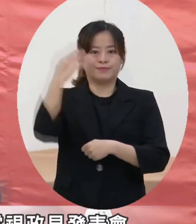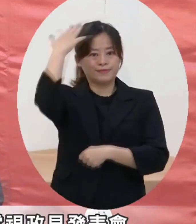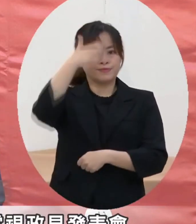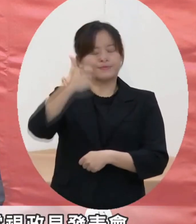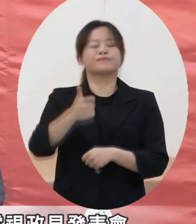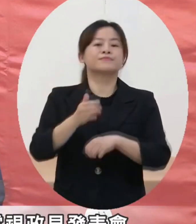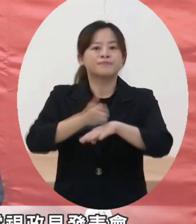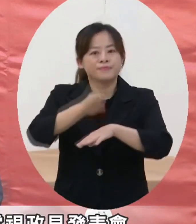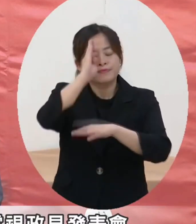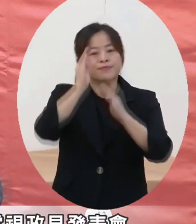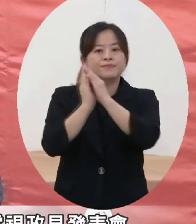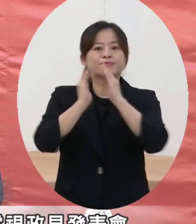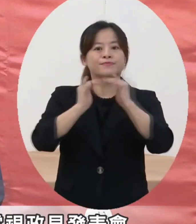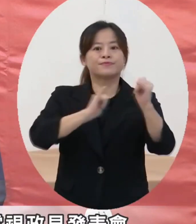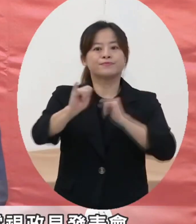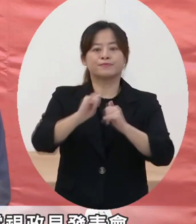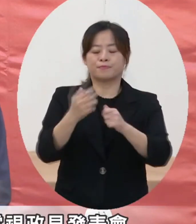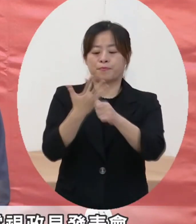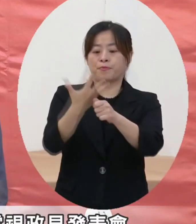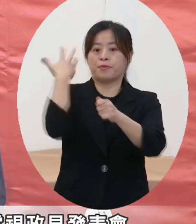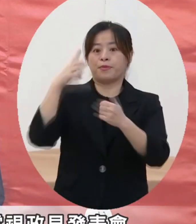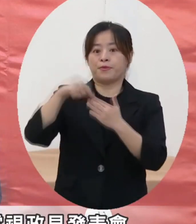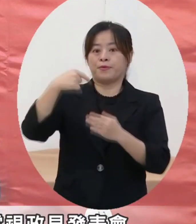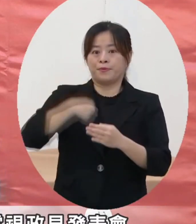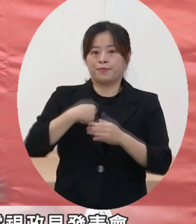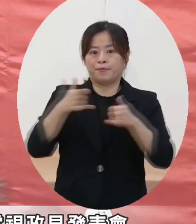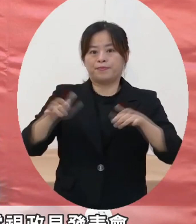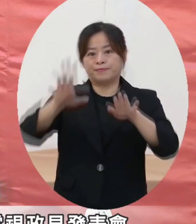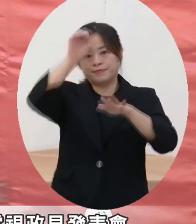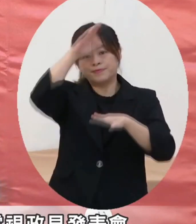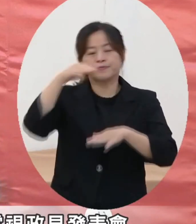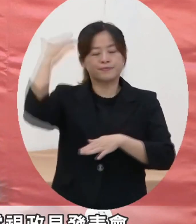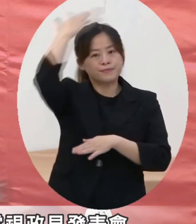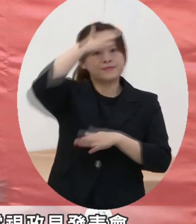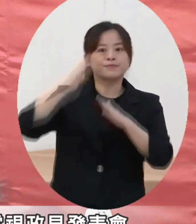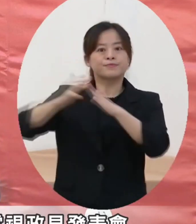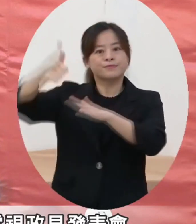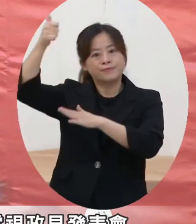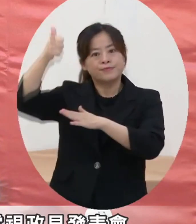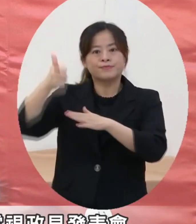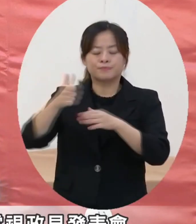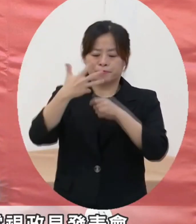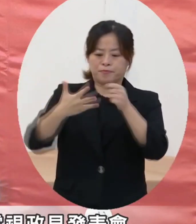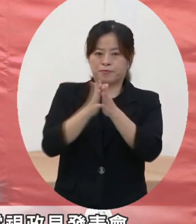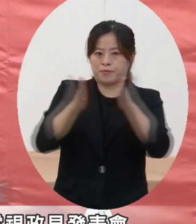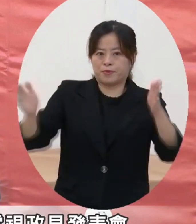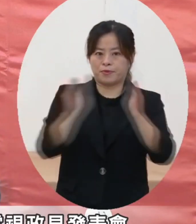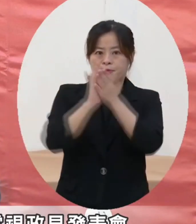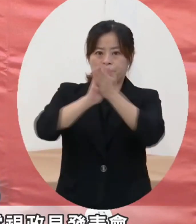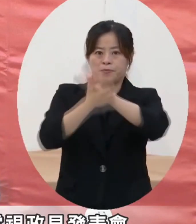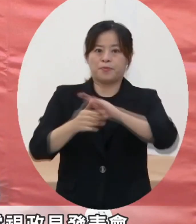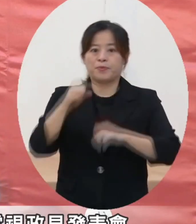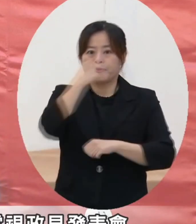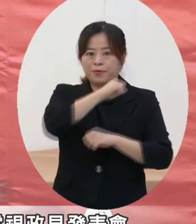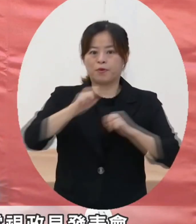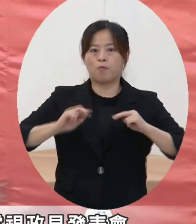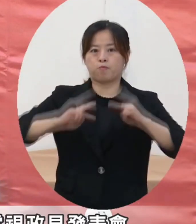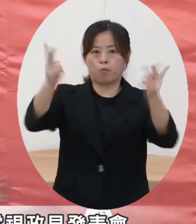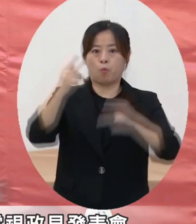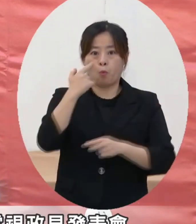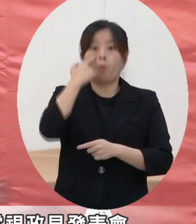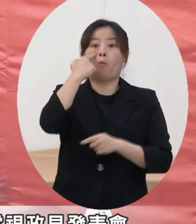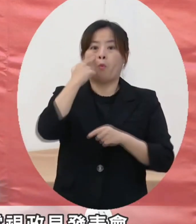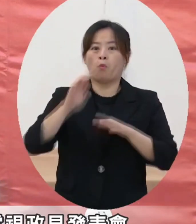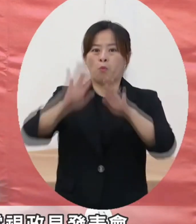感谢桃园的市民朋友8年前选择民进党的郑文灿市长，8年来桃园成为台湾改变最